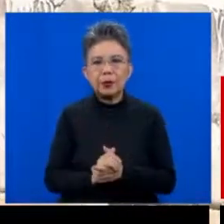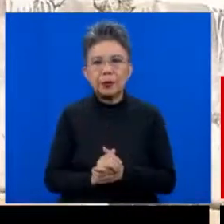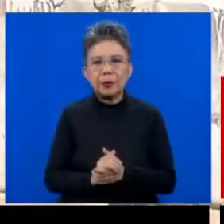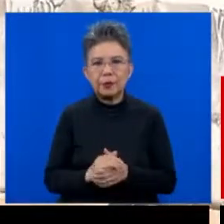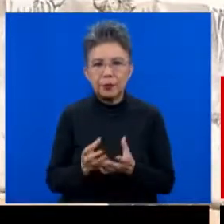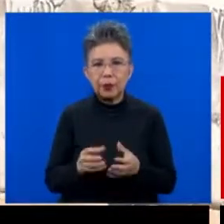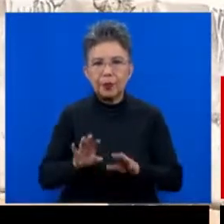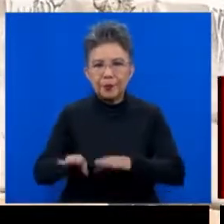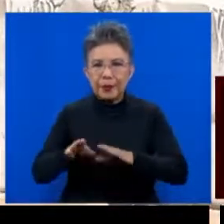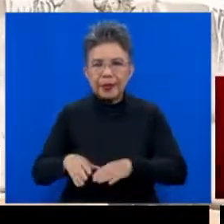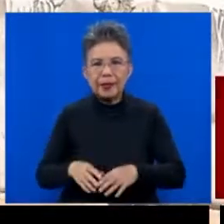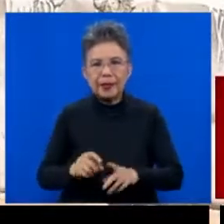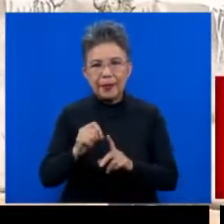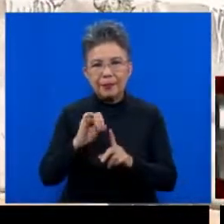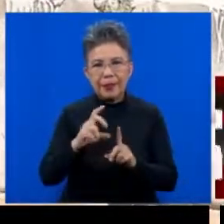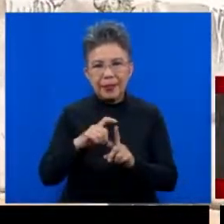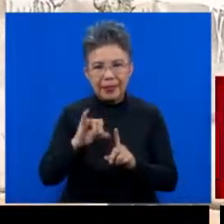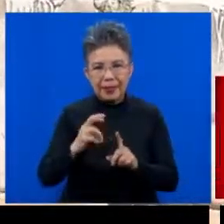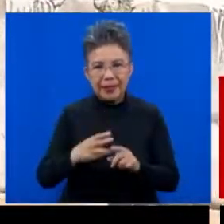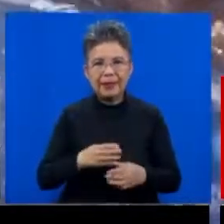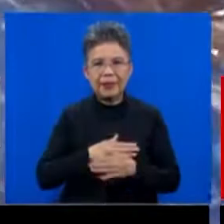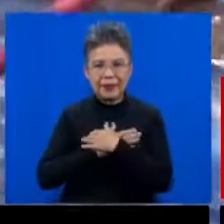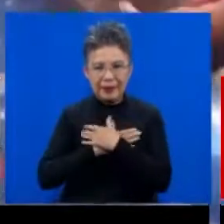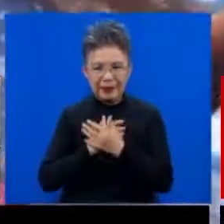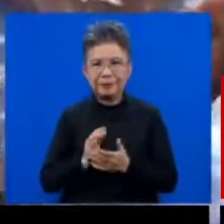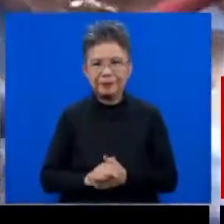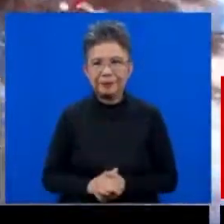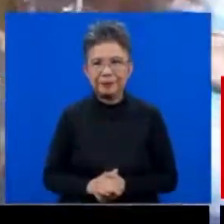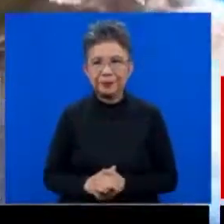pemecahan sendiri di Pidijaya. Dalam melakukan